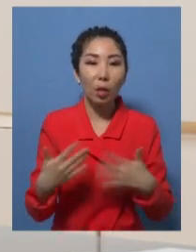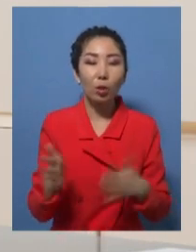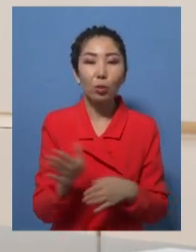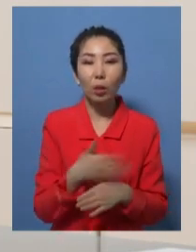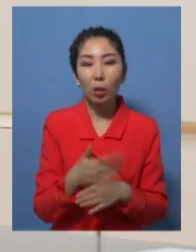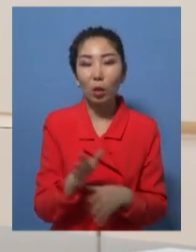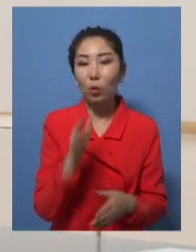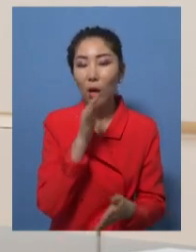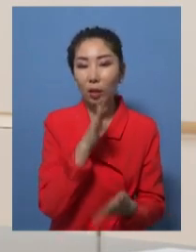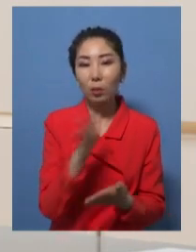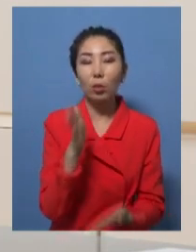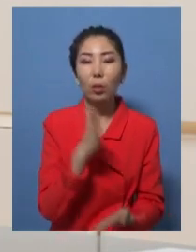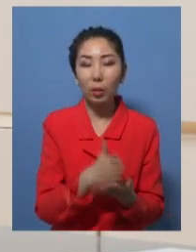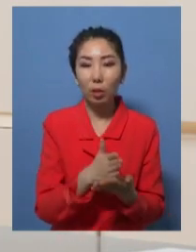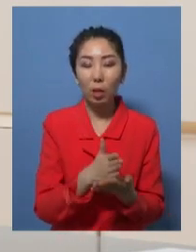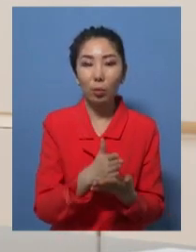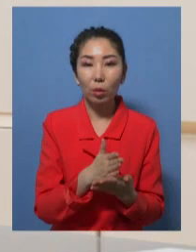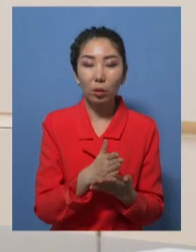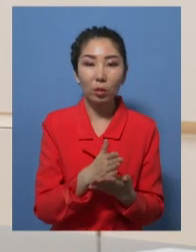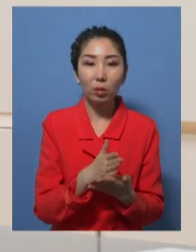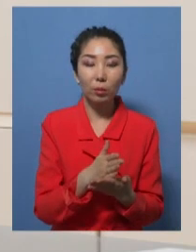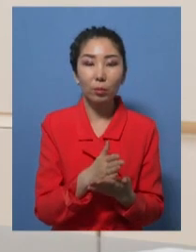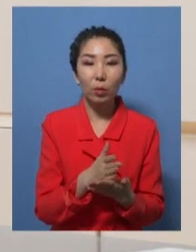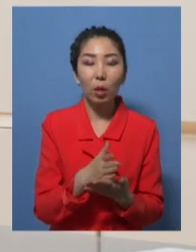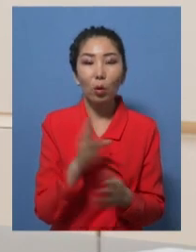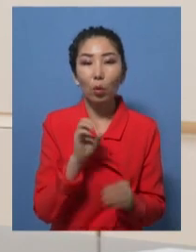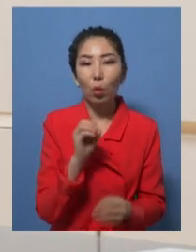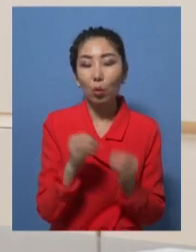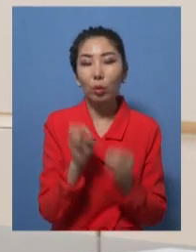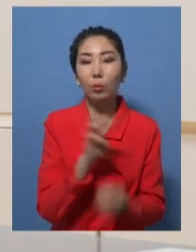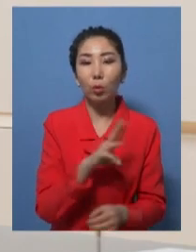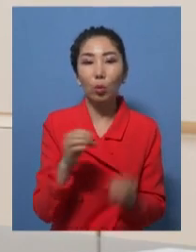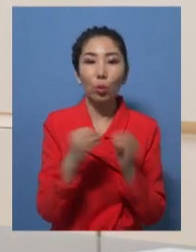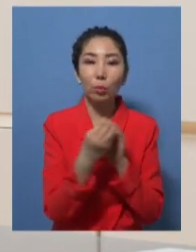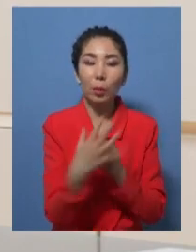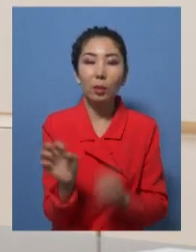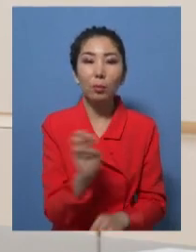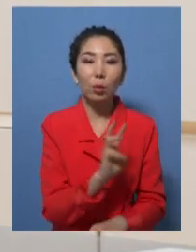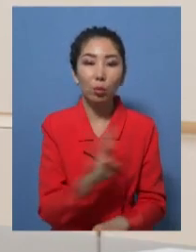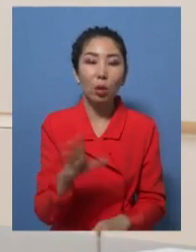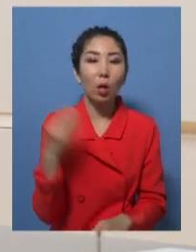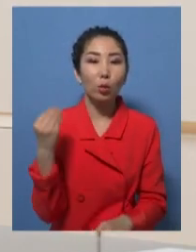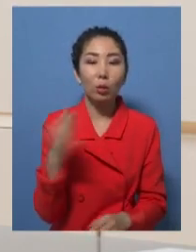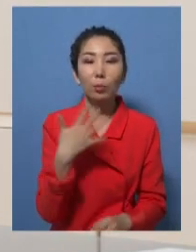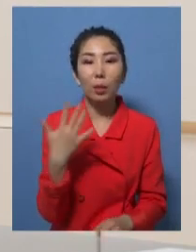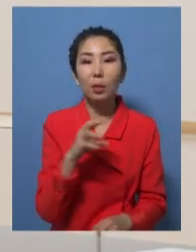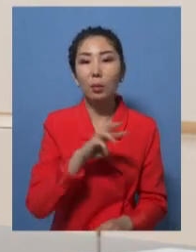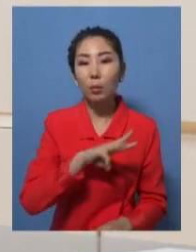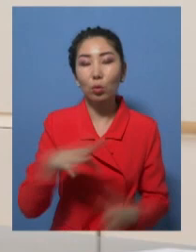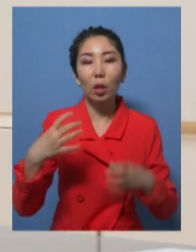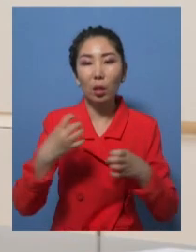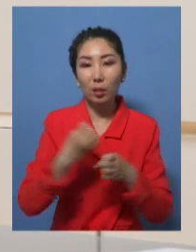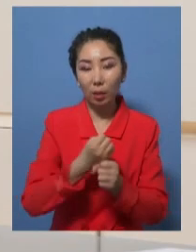серігуіне арналған уақыт. Сол уақытта 10 минуттық, 15 минуттық жаңағы үзілістерді 5 минутқа дейін қысқартып